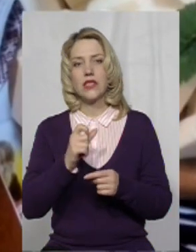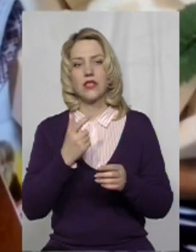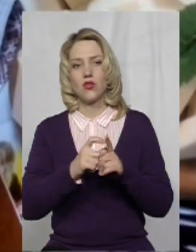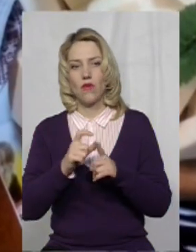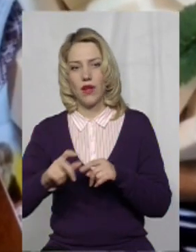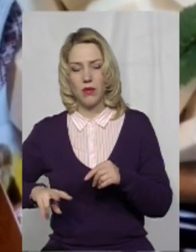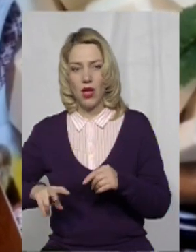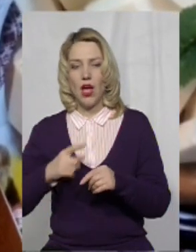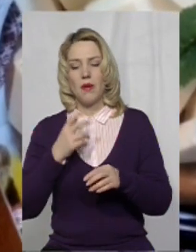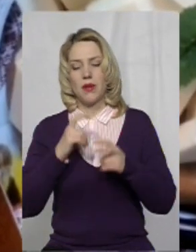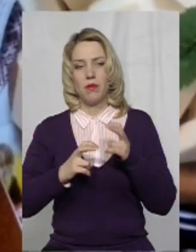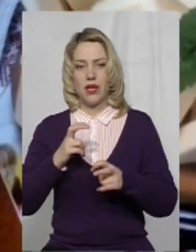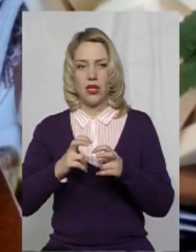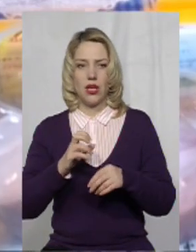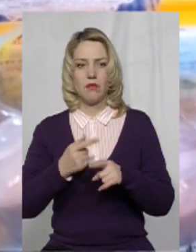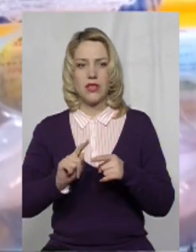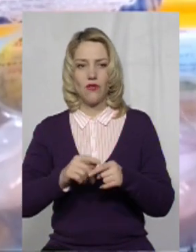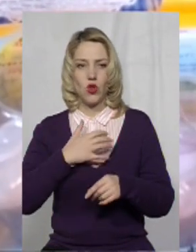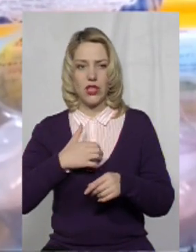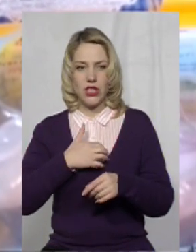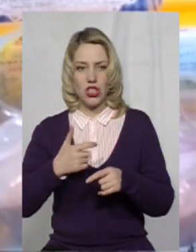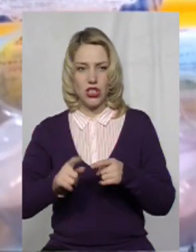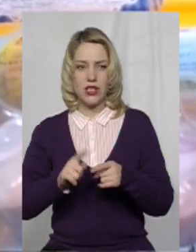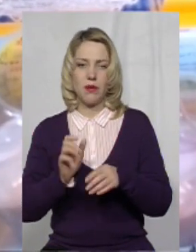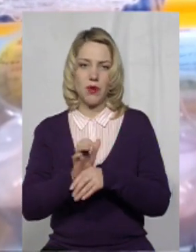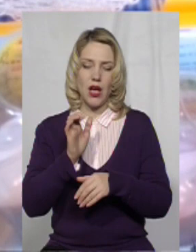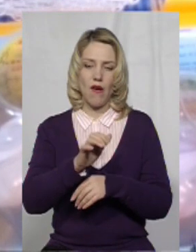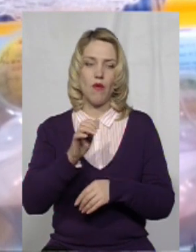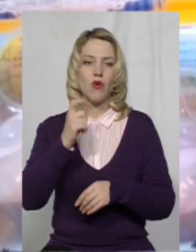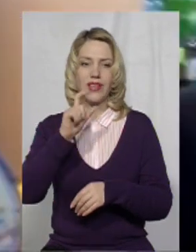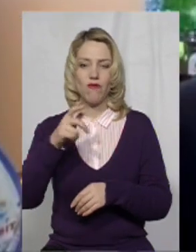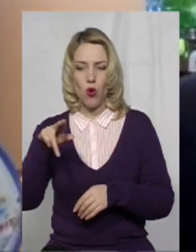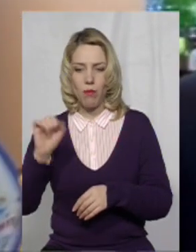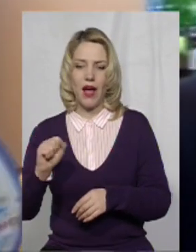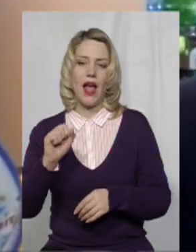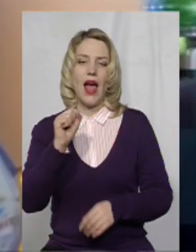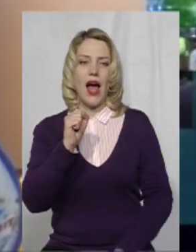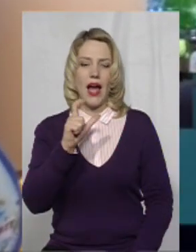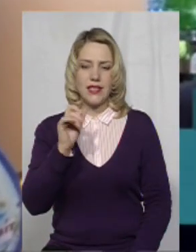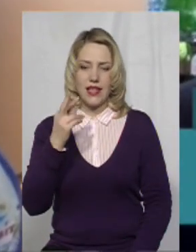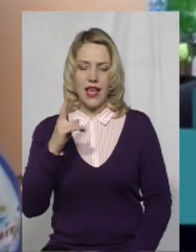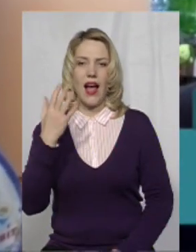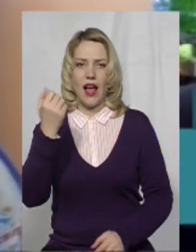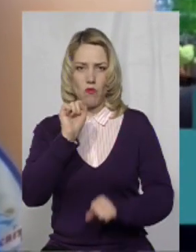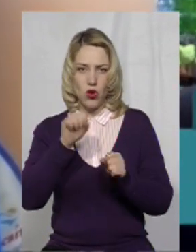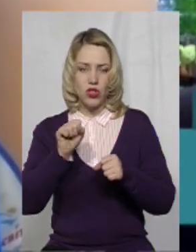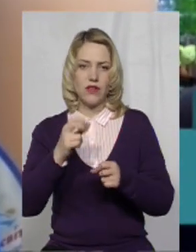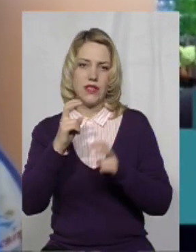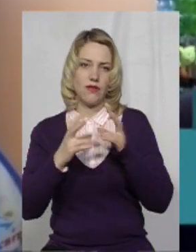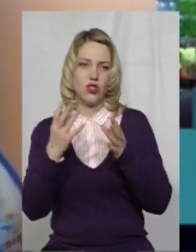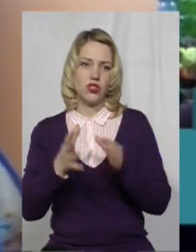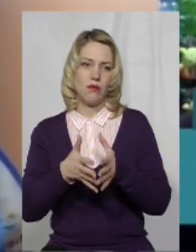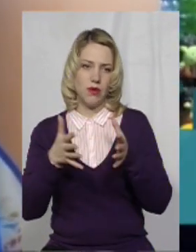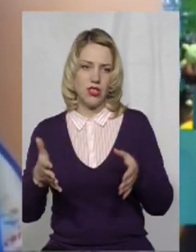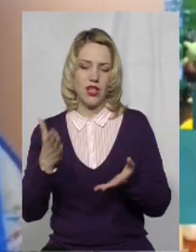підприємство експортує свою продукцію в близько 10 країн Європи та Азії, але потужності заводу більші. Маємо надію поспілкуватися з